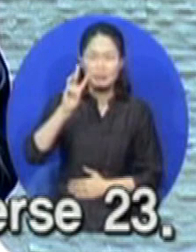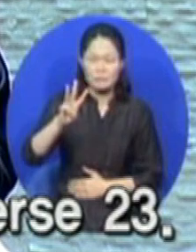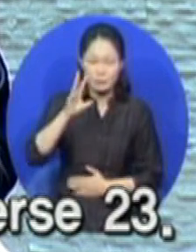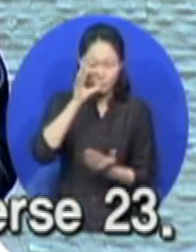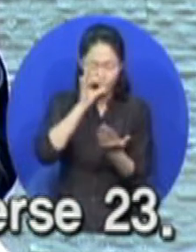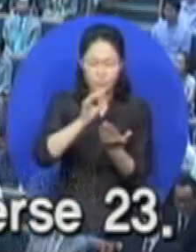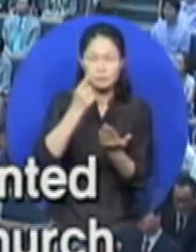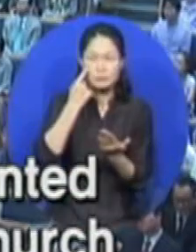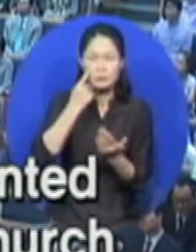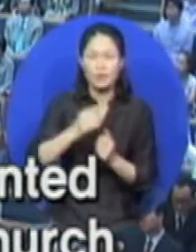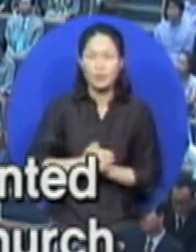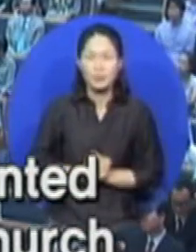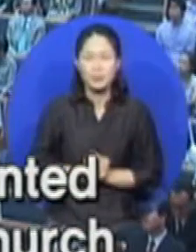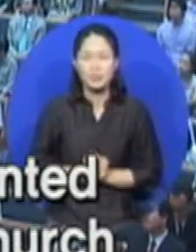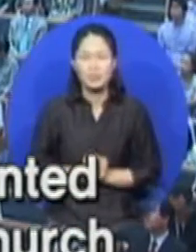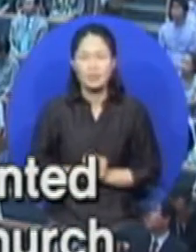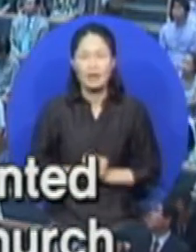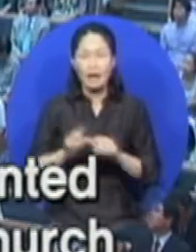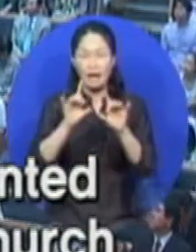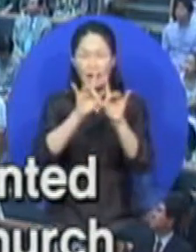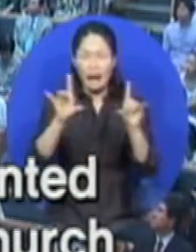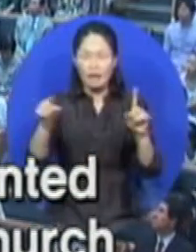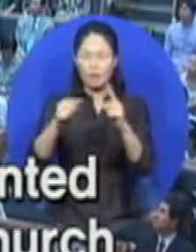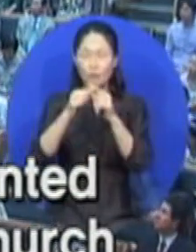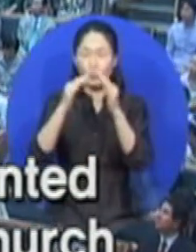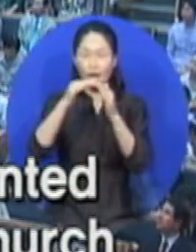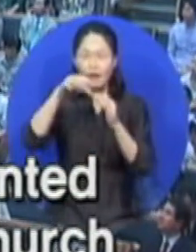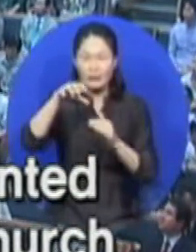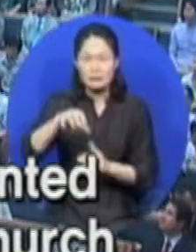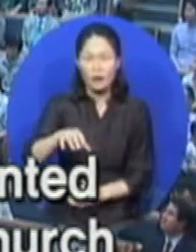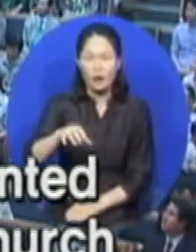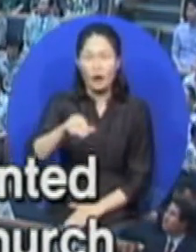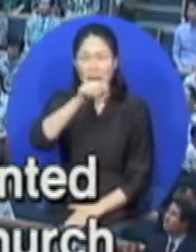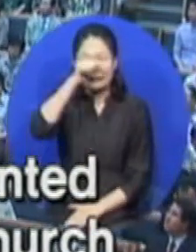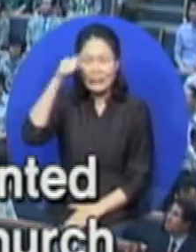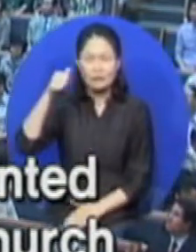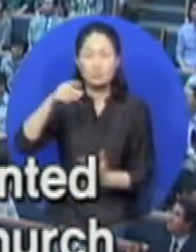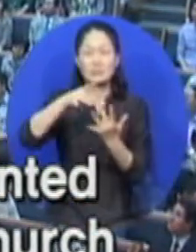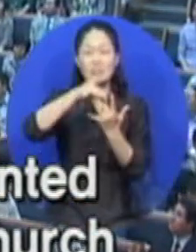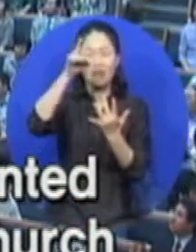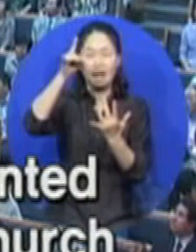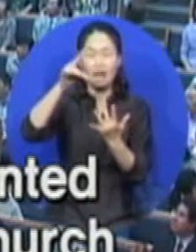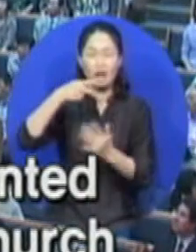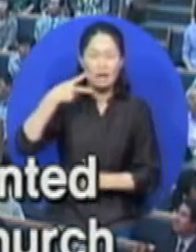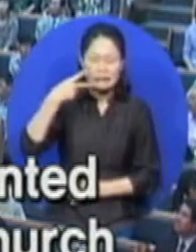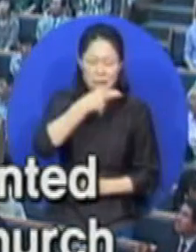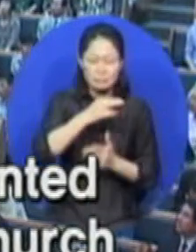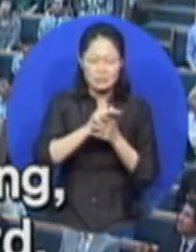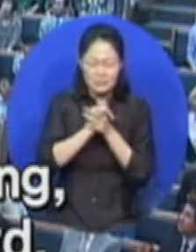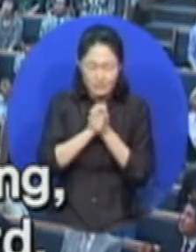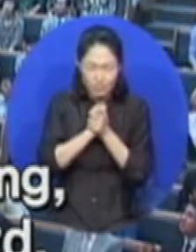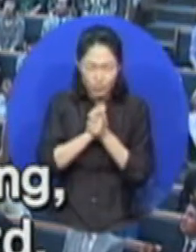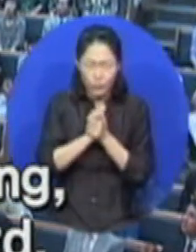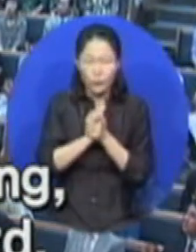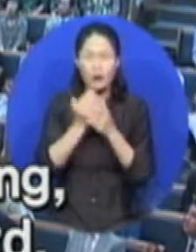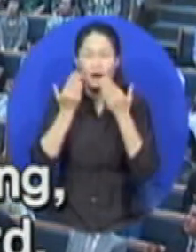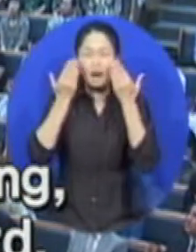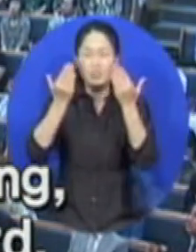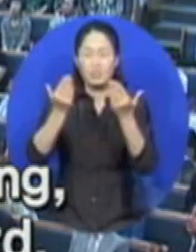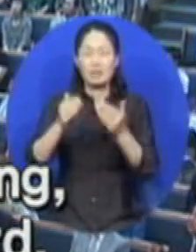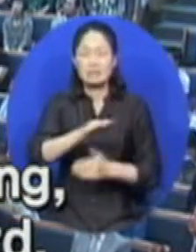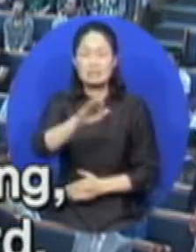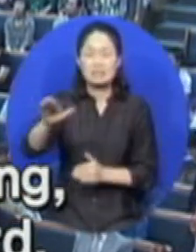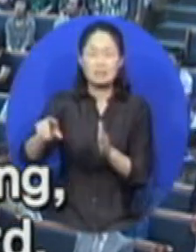보십시오 각 교회에서 장로들을 택하여 금식 기도 하며 그들이 믿는